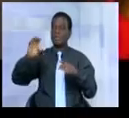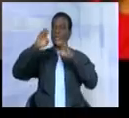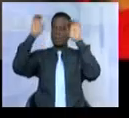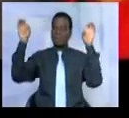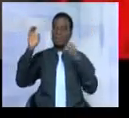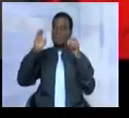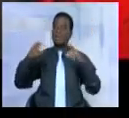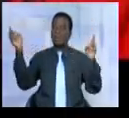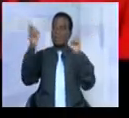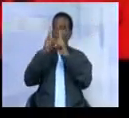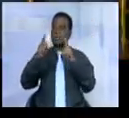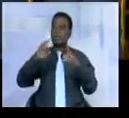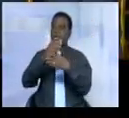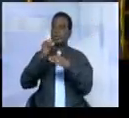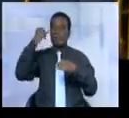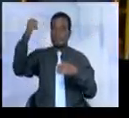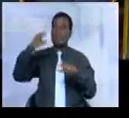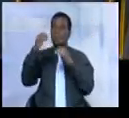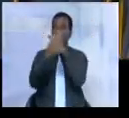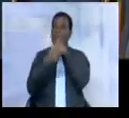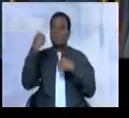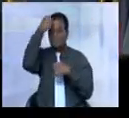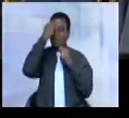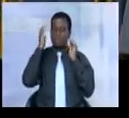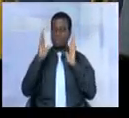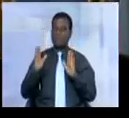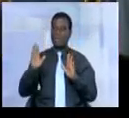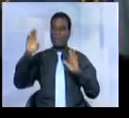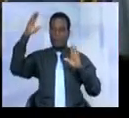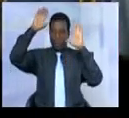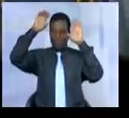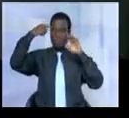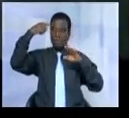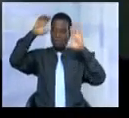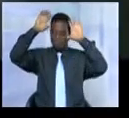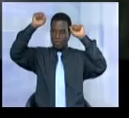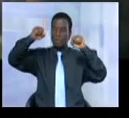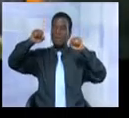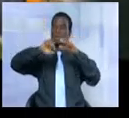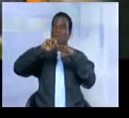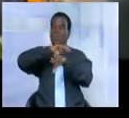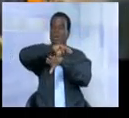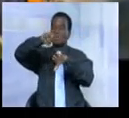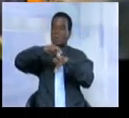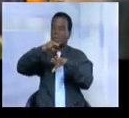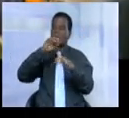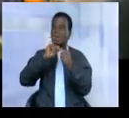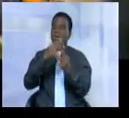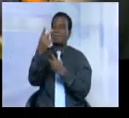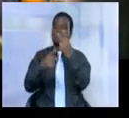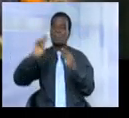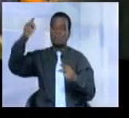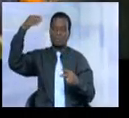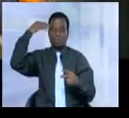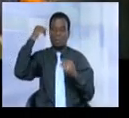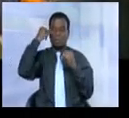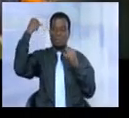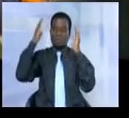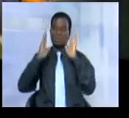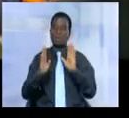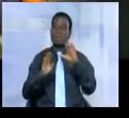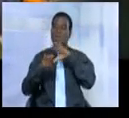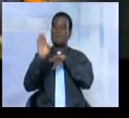le Japon et les pays africains. Pour le président de la République Alassane Ouattara, cette visite du premier ministre japonais en Côte d'Ivoire